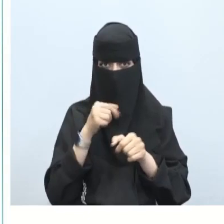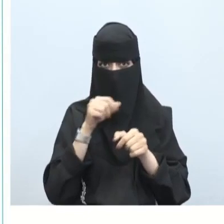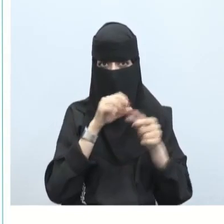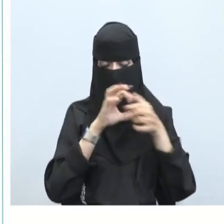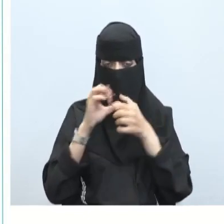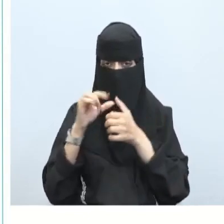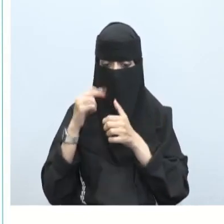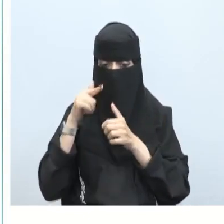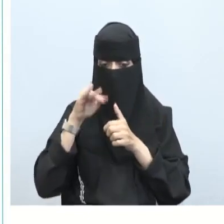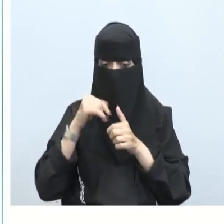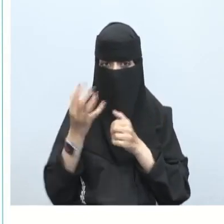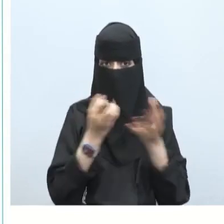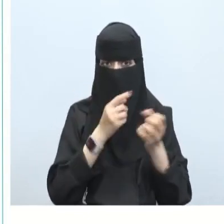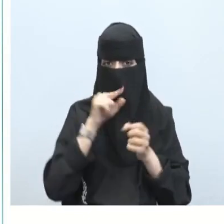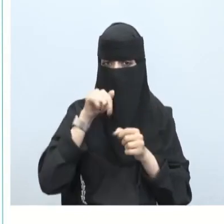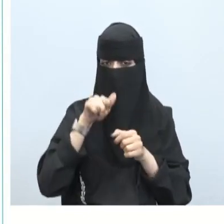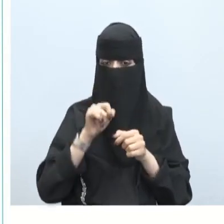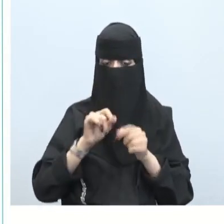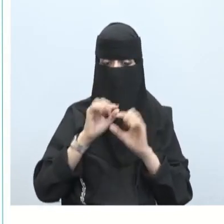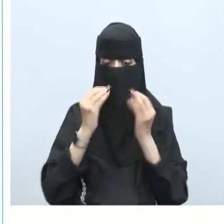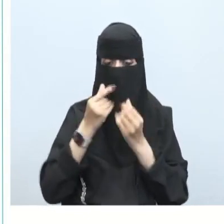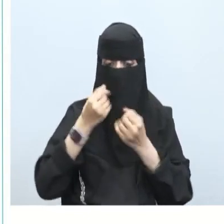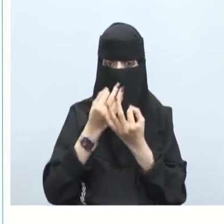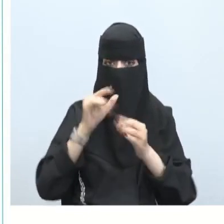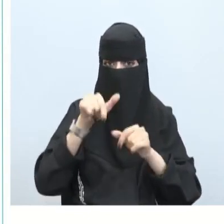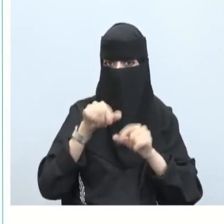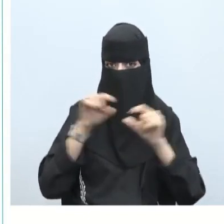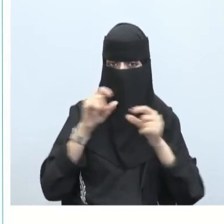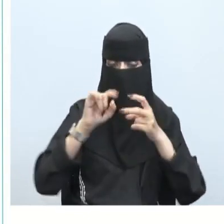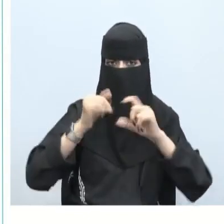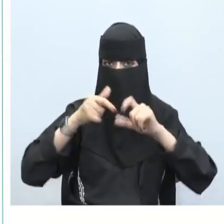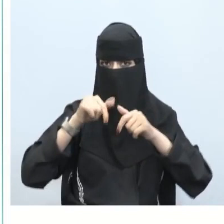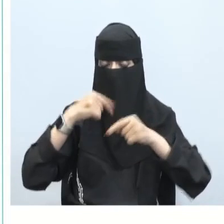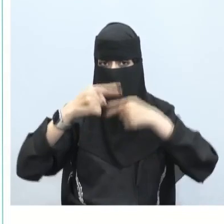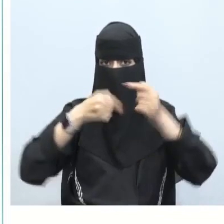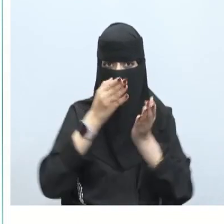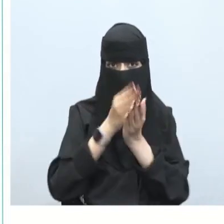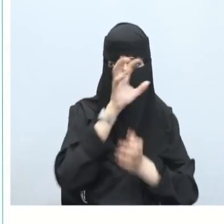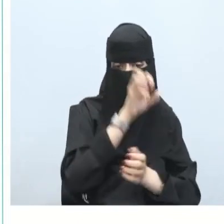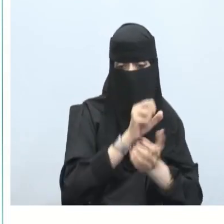المستلزمات والمواد والمنتجات الجاهزه في في المنظمات وحركتها